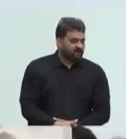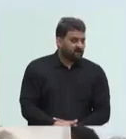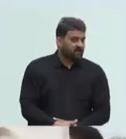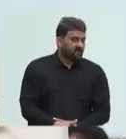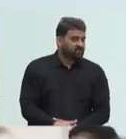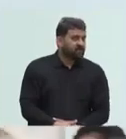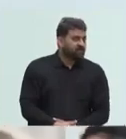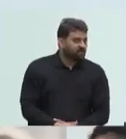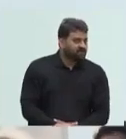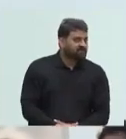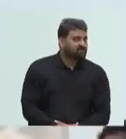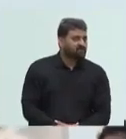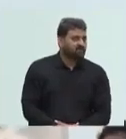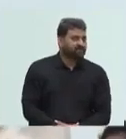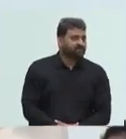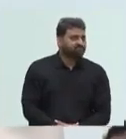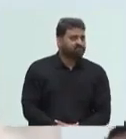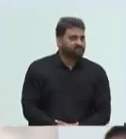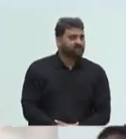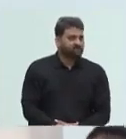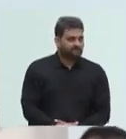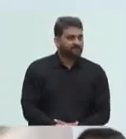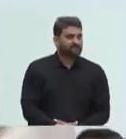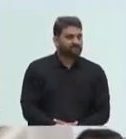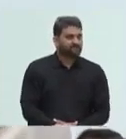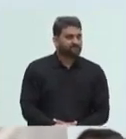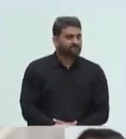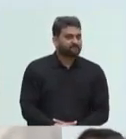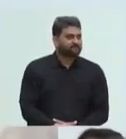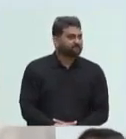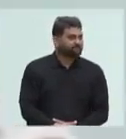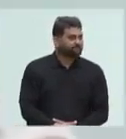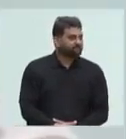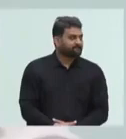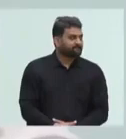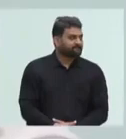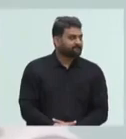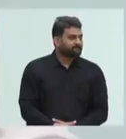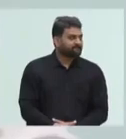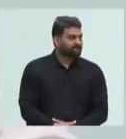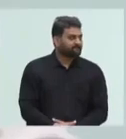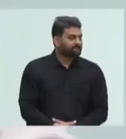1997 से ऑलमोस्ट 7 ओलंपिक्स खेल चुका हूं मैं।